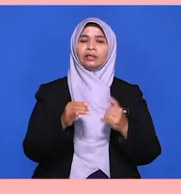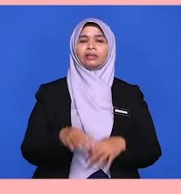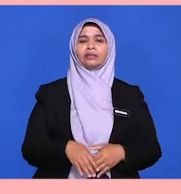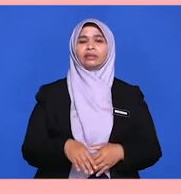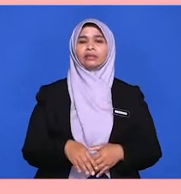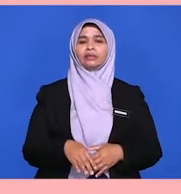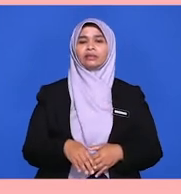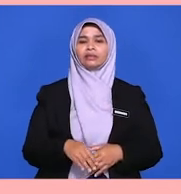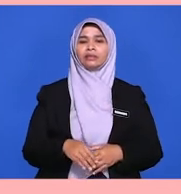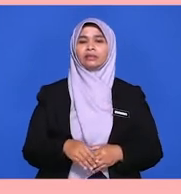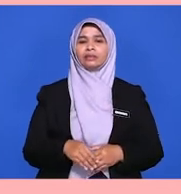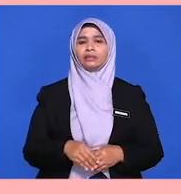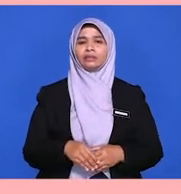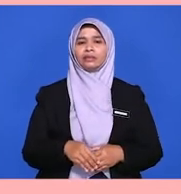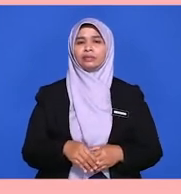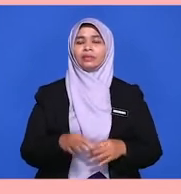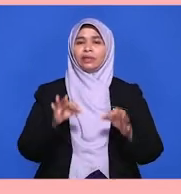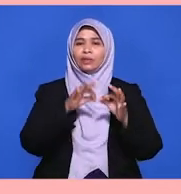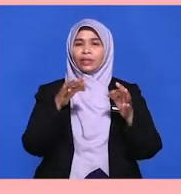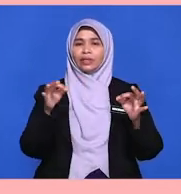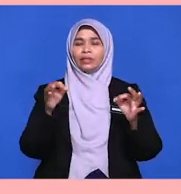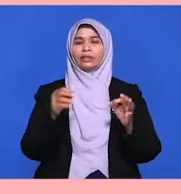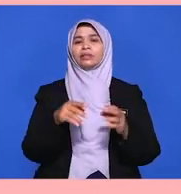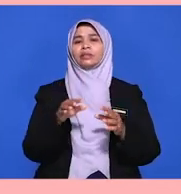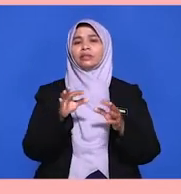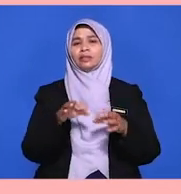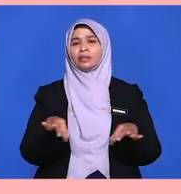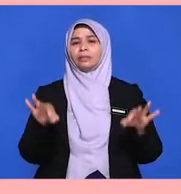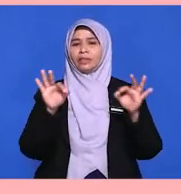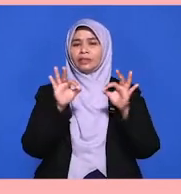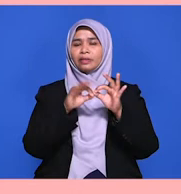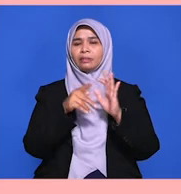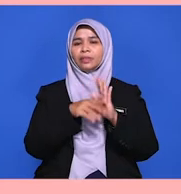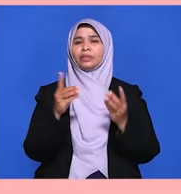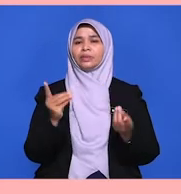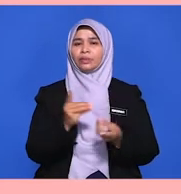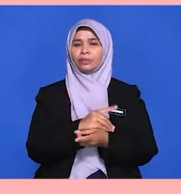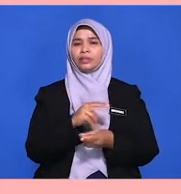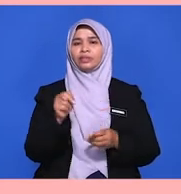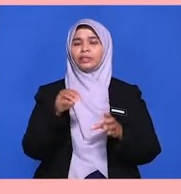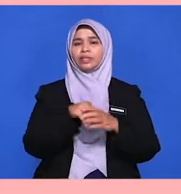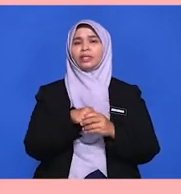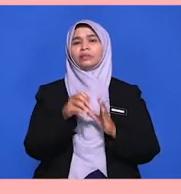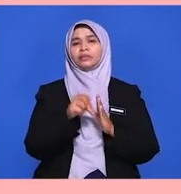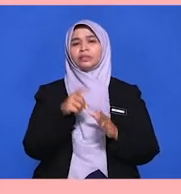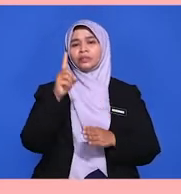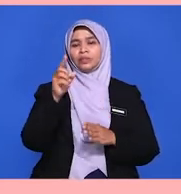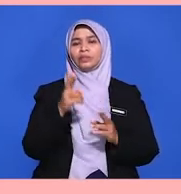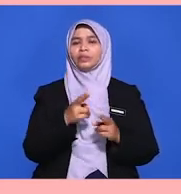Huraikan kepentingan pendokumentasian dalam sesuatu reka ciptaan yang telah anda